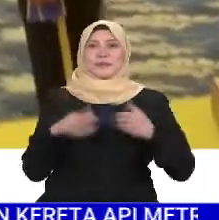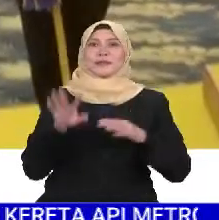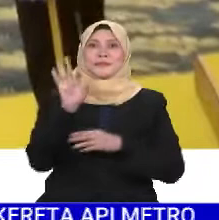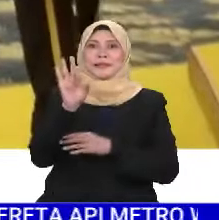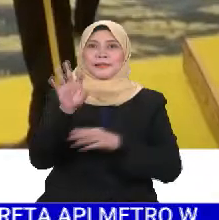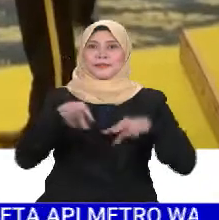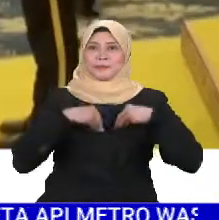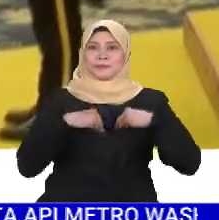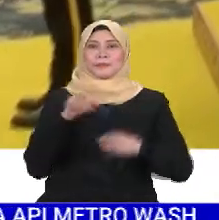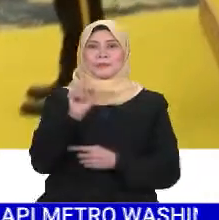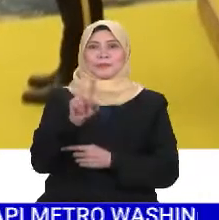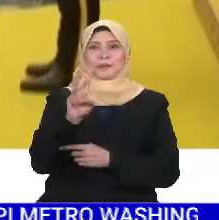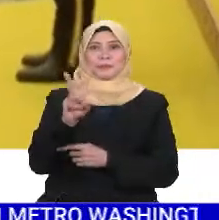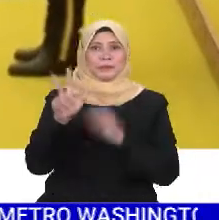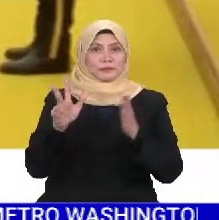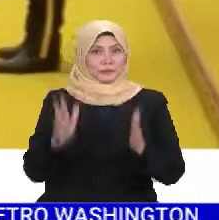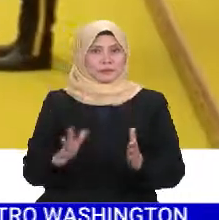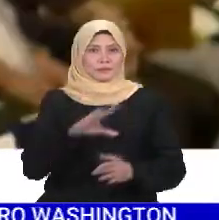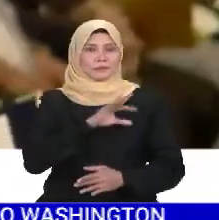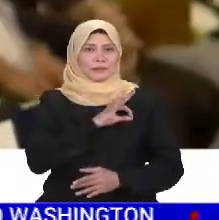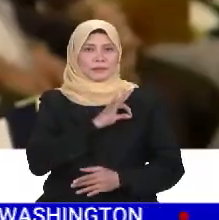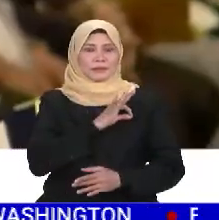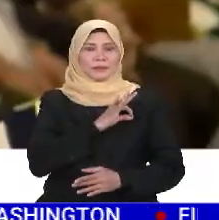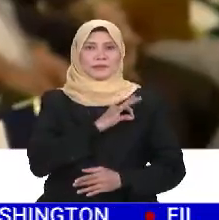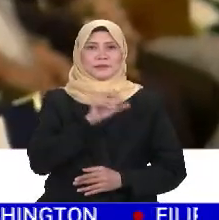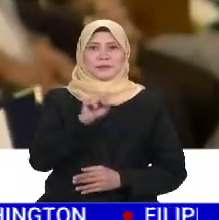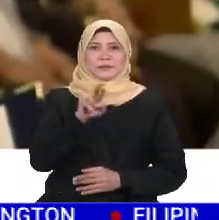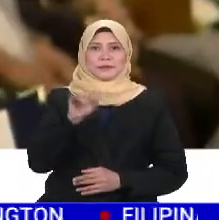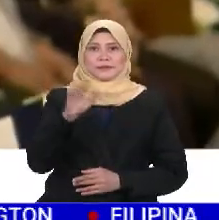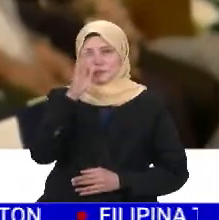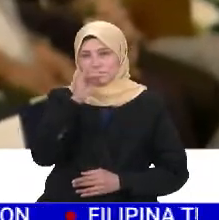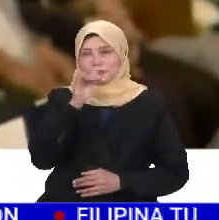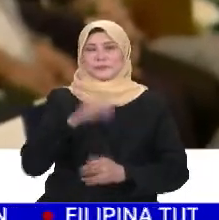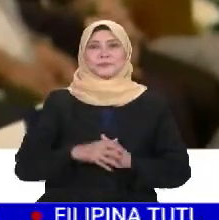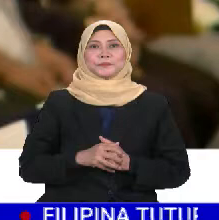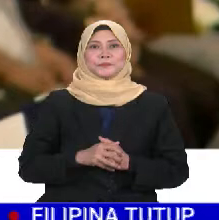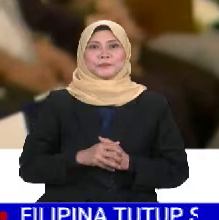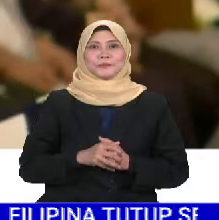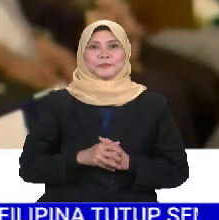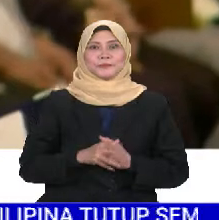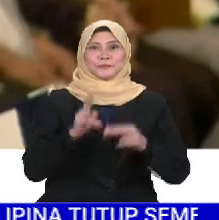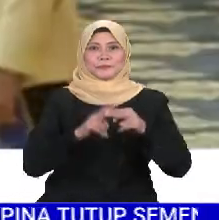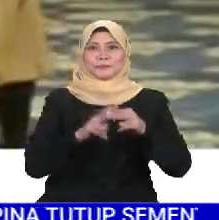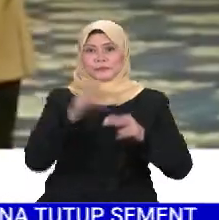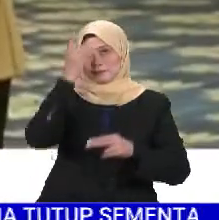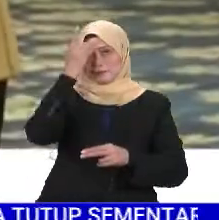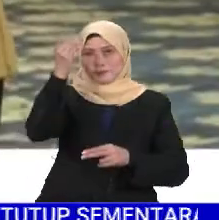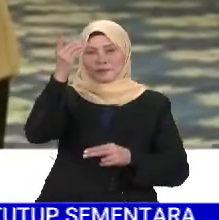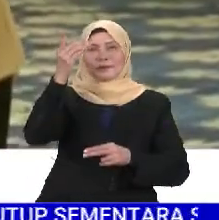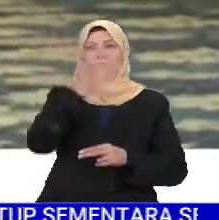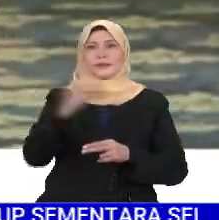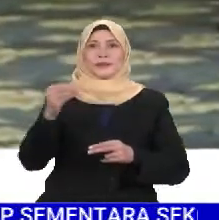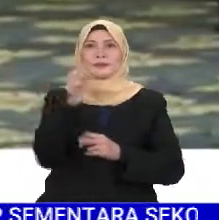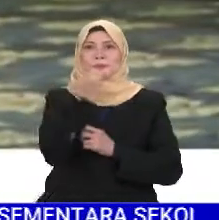manakala 163 penerima darjah pangkuan seri Melaka dpsm yang membawa gelaran Datuk termasuk